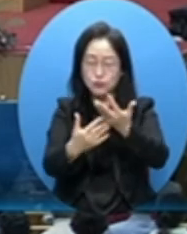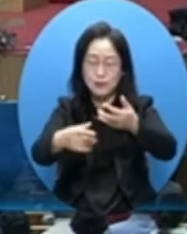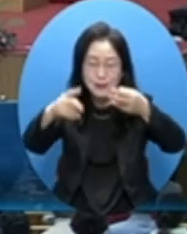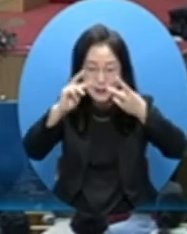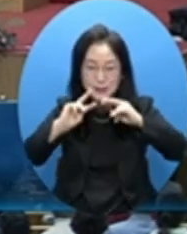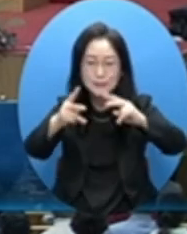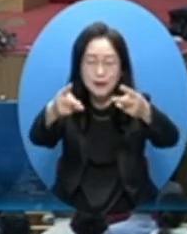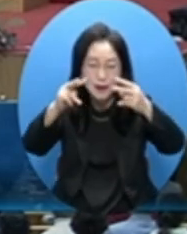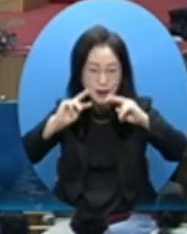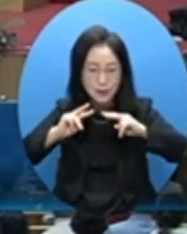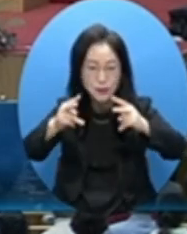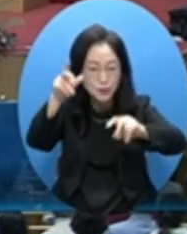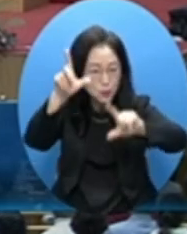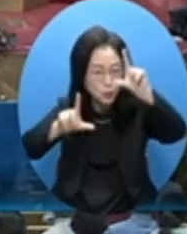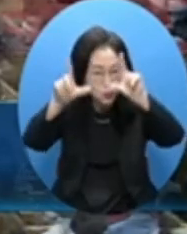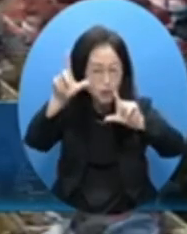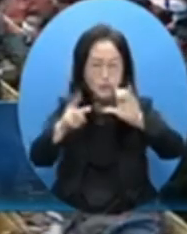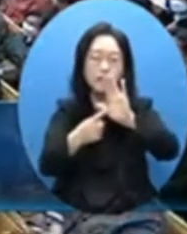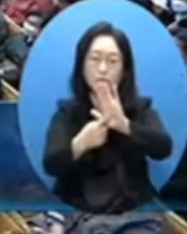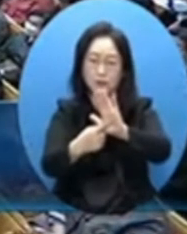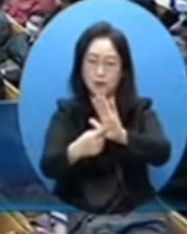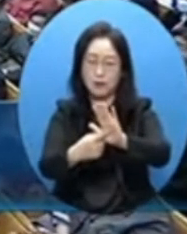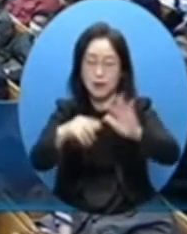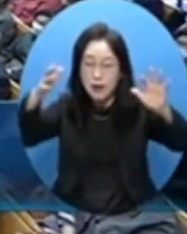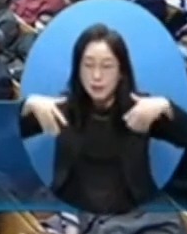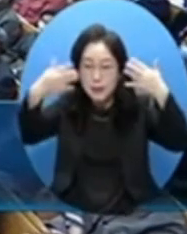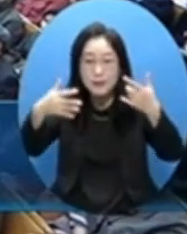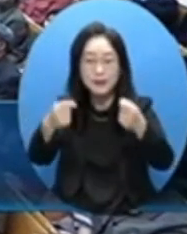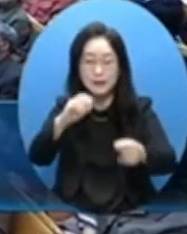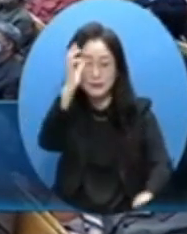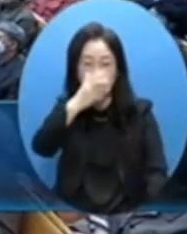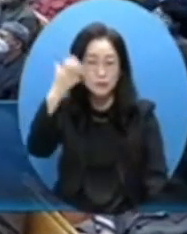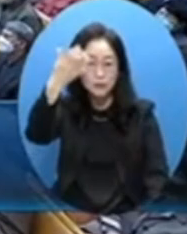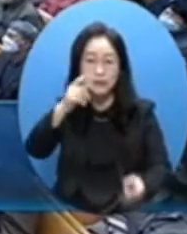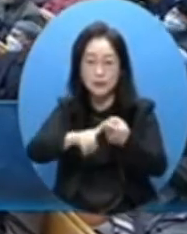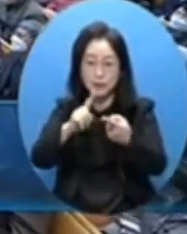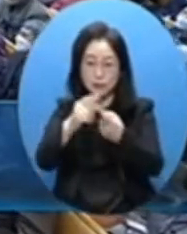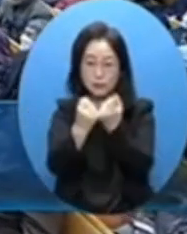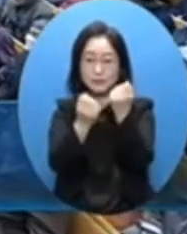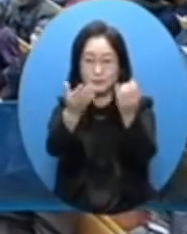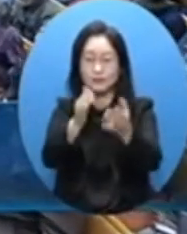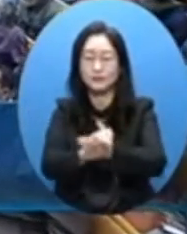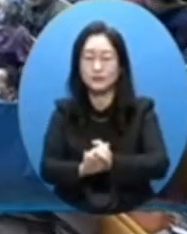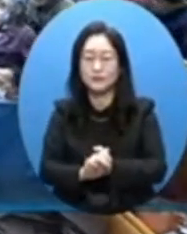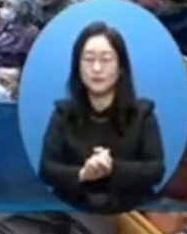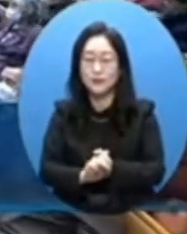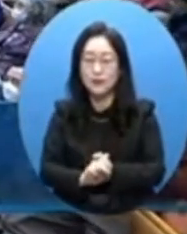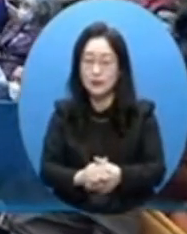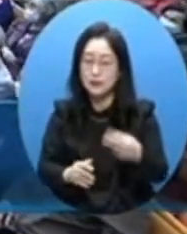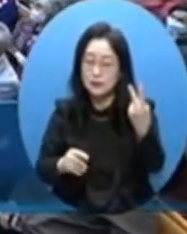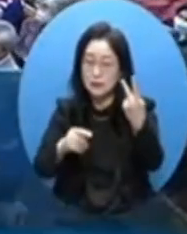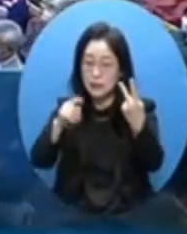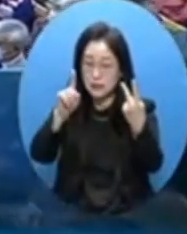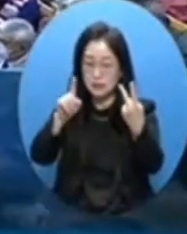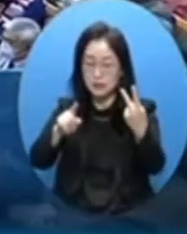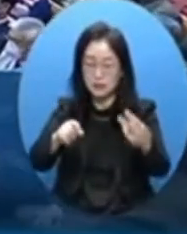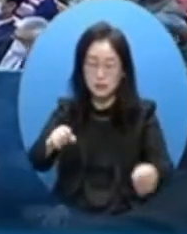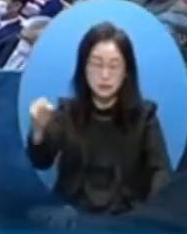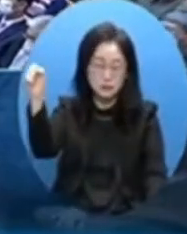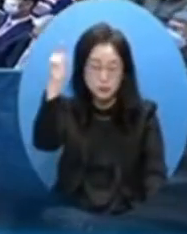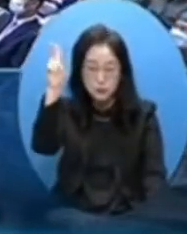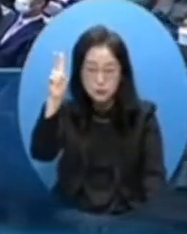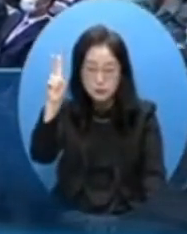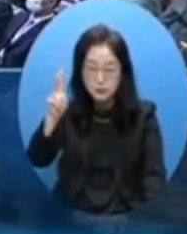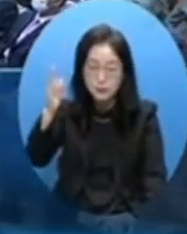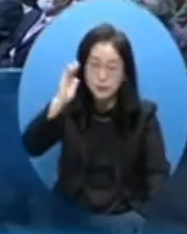방언의 현상이 나타났습니다 먼저 바람 같은 성령에 대해서 함께 생각해 보길 원합니다 2장 2절입니다 혼령이